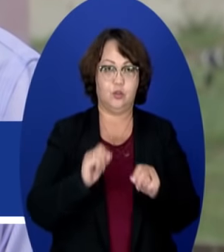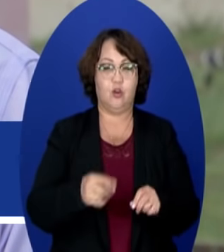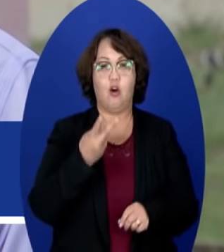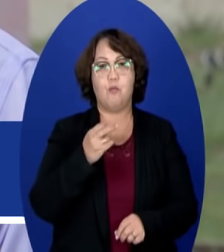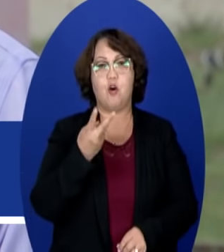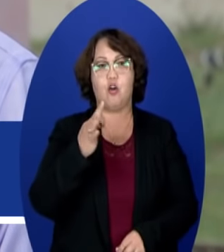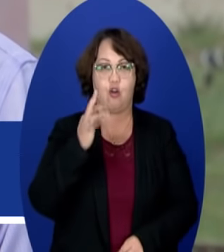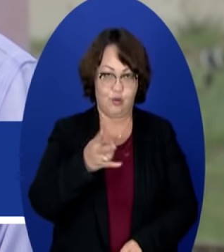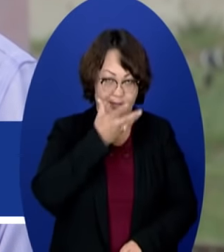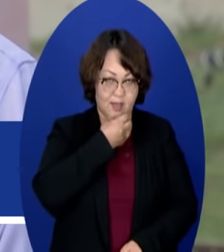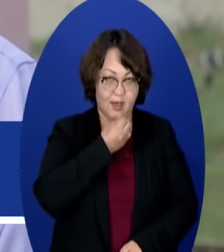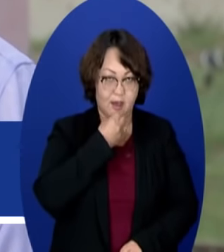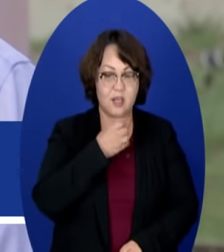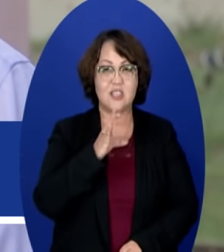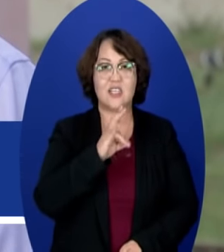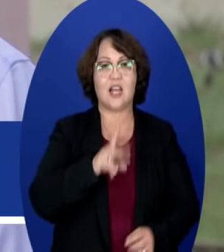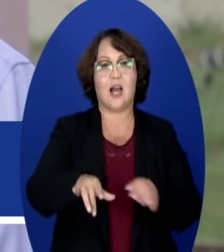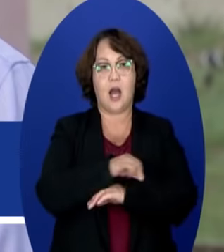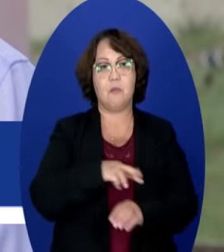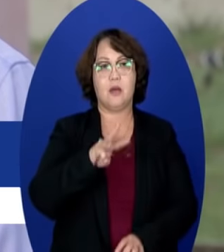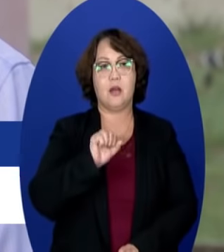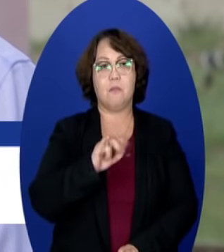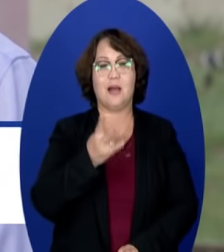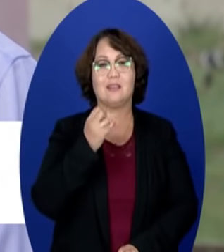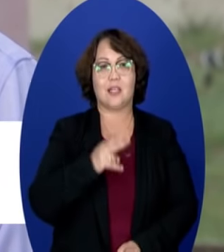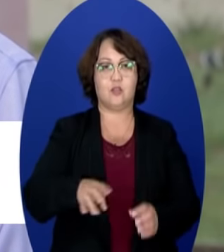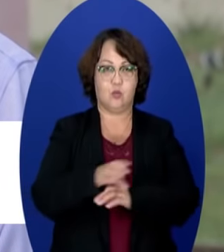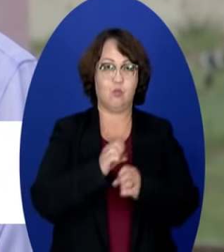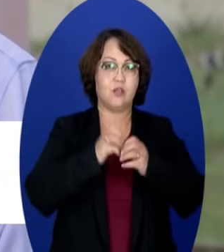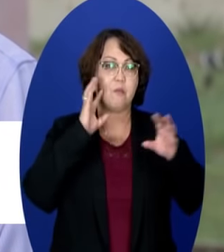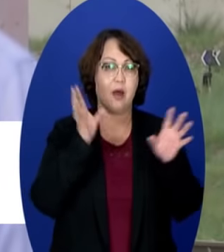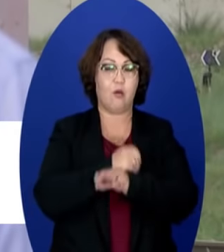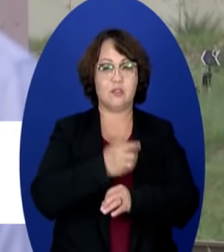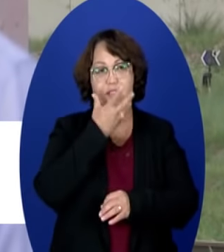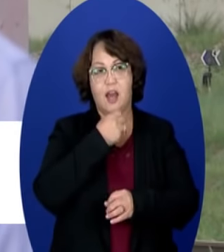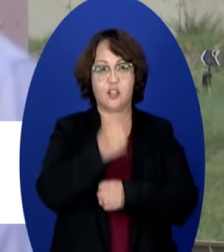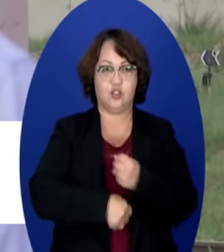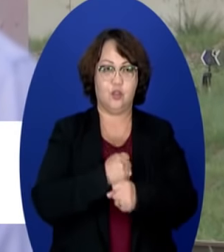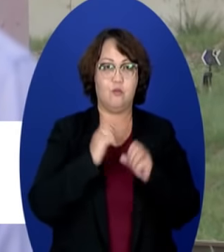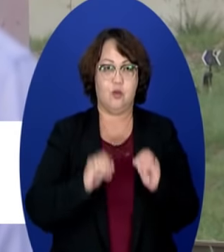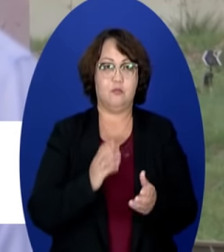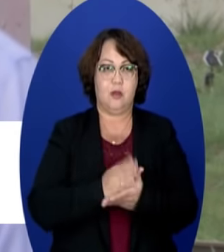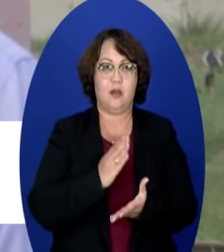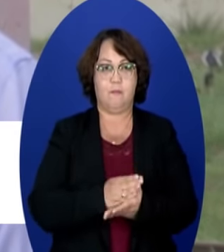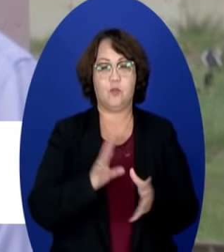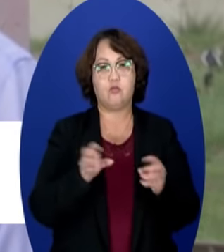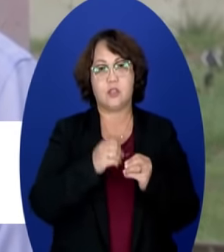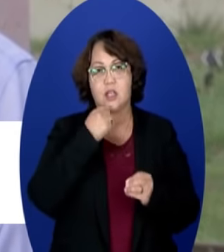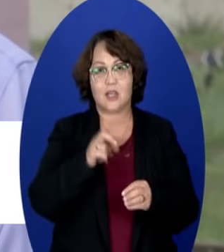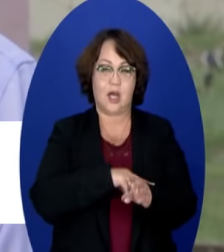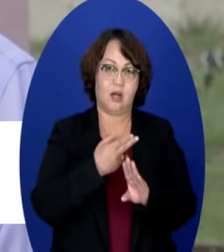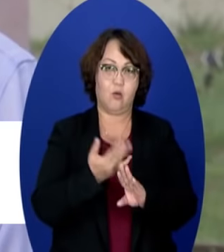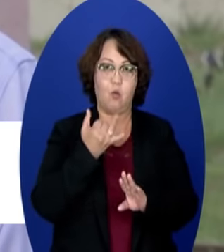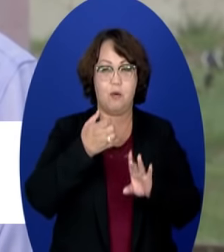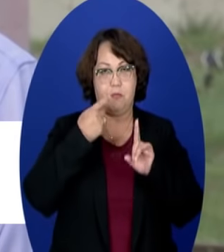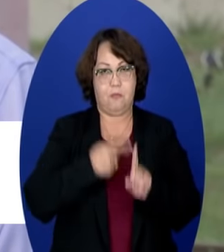их сайхан мандалчуудын хувьд бүтээн байгуулалтын жил болж байна. Түүнээс товчхон дурдах юм бол өнөөдөр Дархан Улаанбаатарын